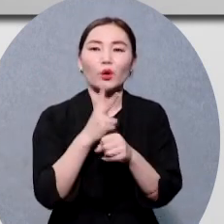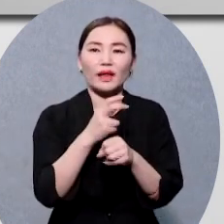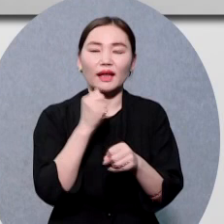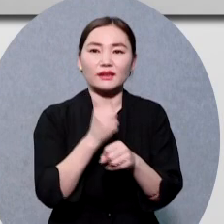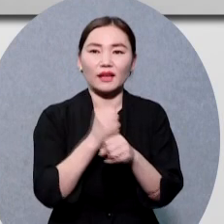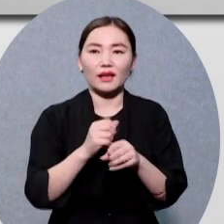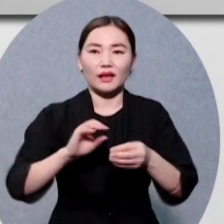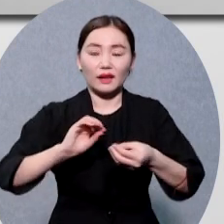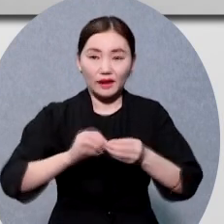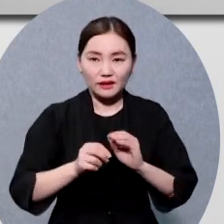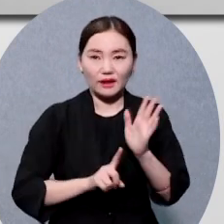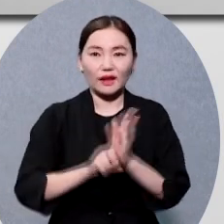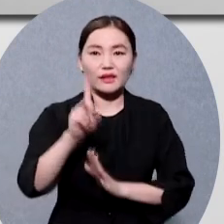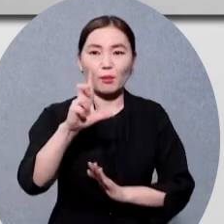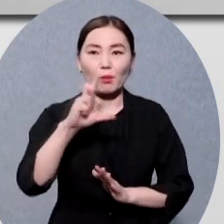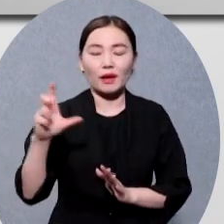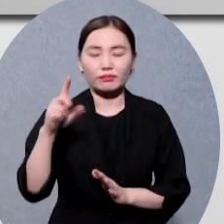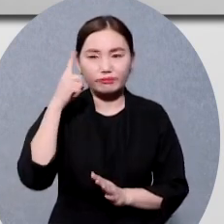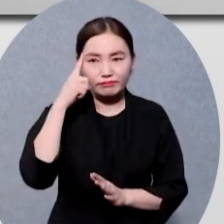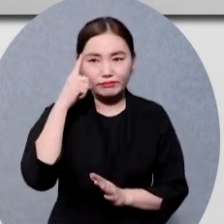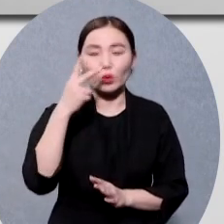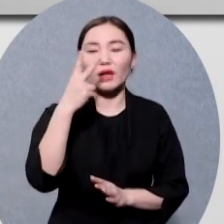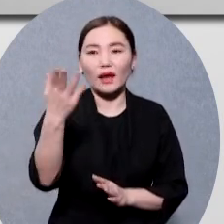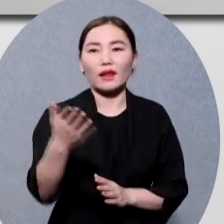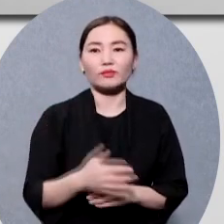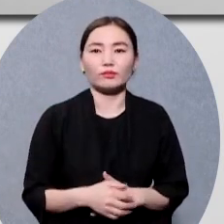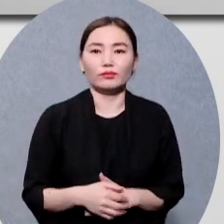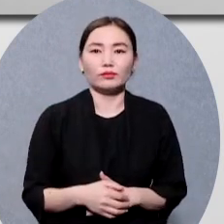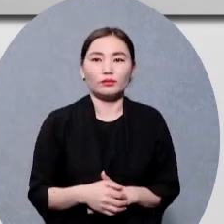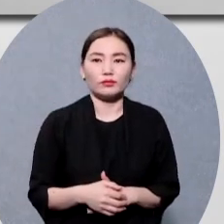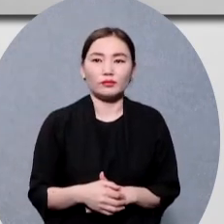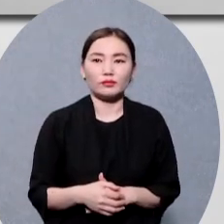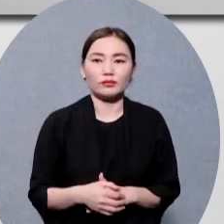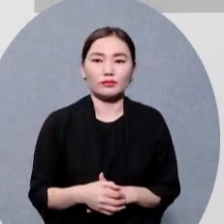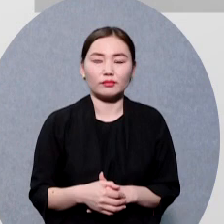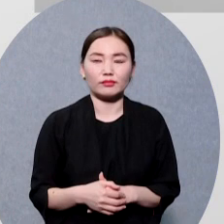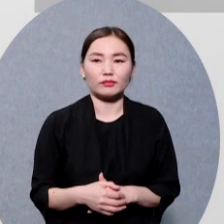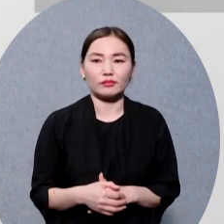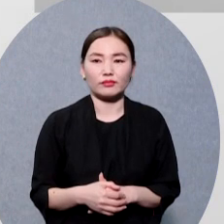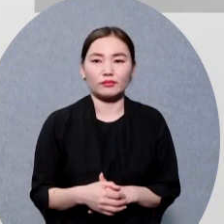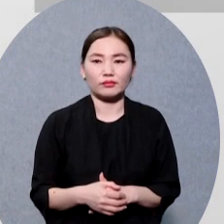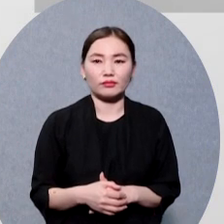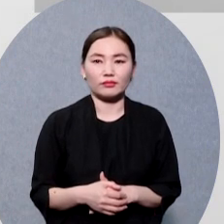юм бол юу ямар одоо үйл ажиллагаа явуулж эхэлсэн юм бол гэдгийг бүгдээрээ тунгаа бодоод хэрэгцүүлээрэй.